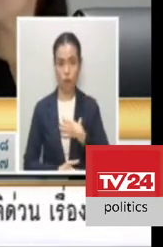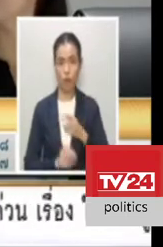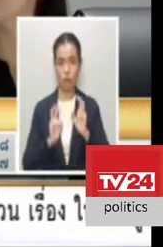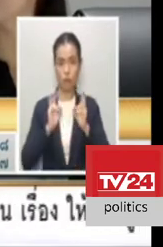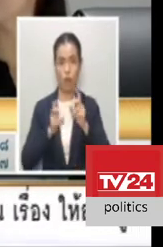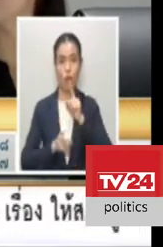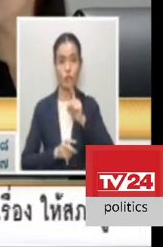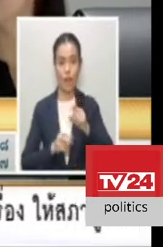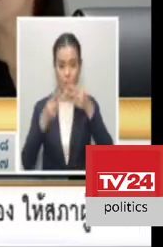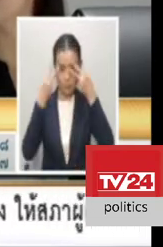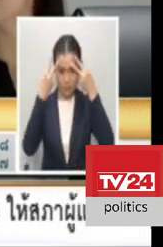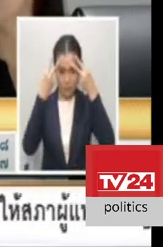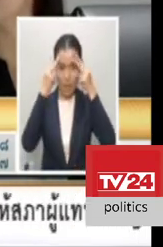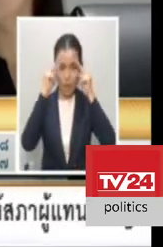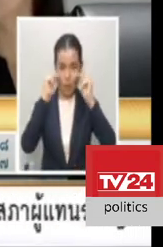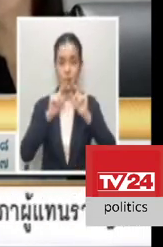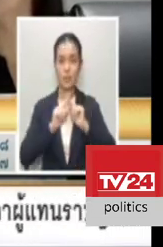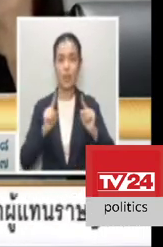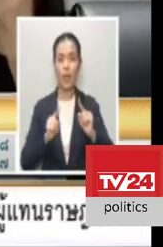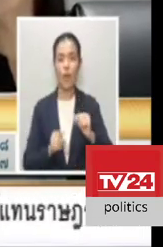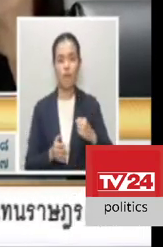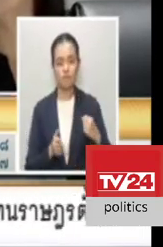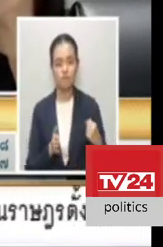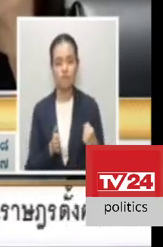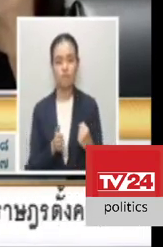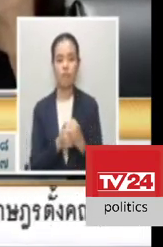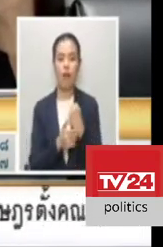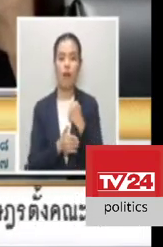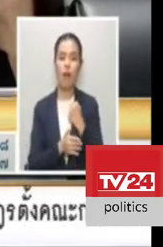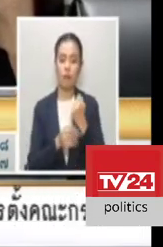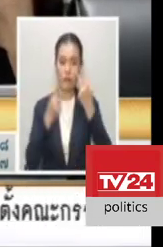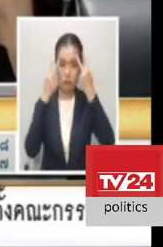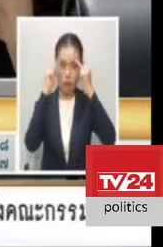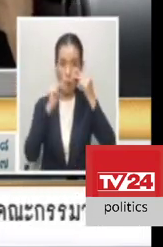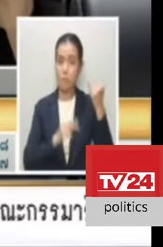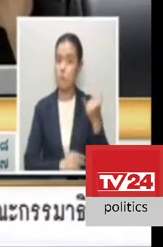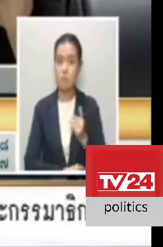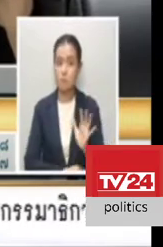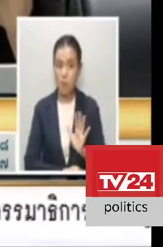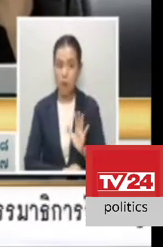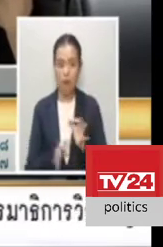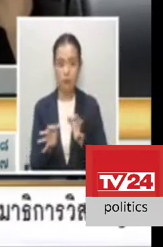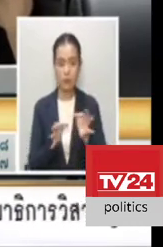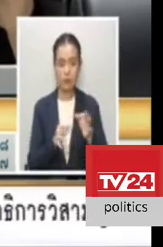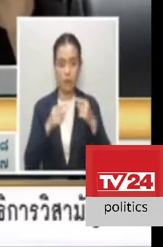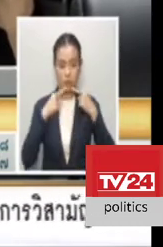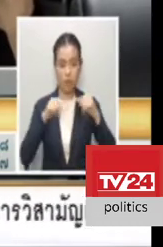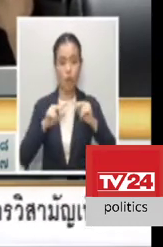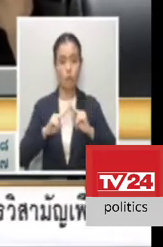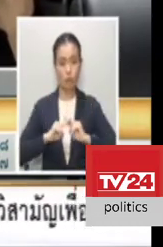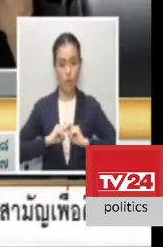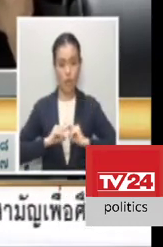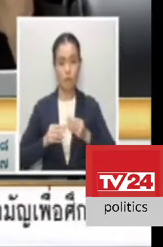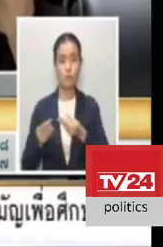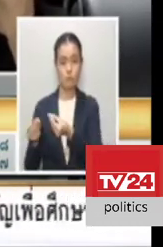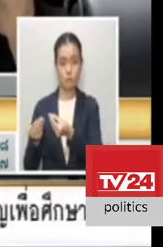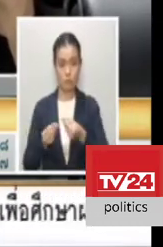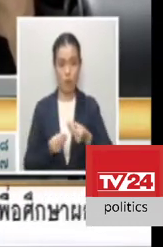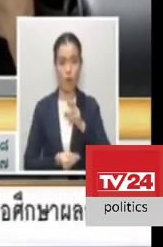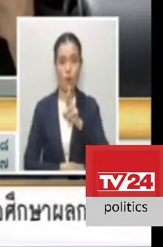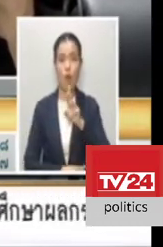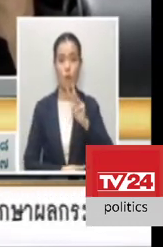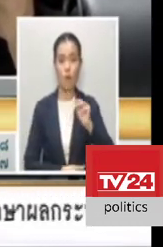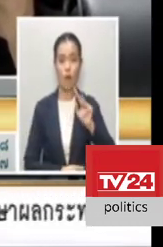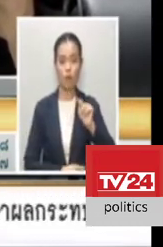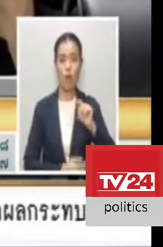ามท่านนายกรัฐมนตรีแต่เป็นที่น่าเสียดายว่าท่านไม่ได้เดินทางมาตอบคำถามนี้ด้วยตัวเองนะคะแต่ได้มอบหมายให้ท่านรัฐมนตรีว่า